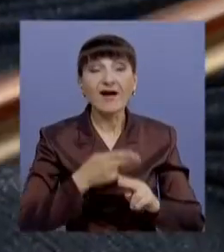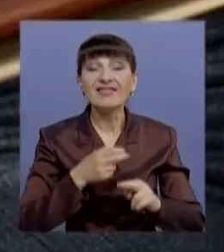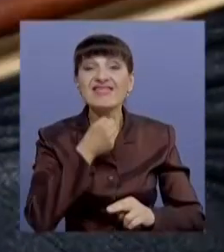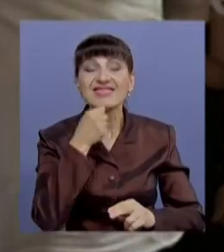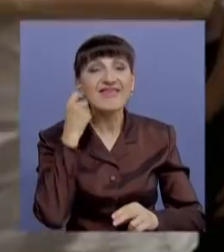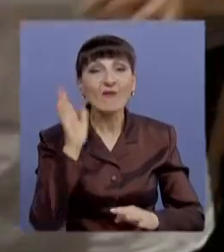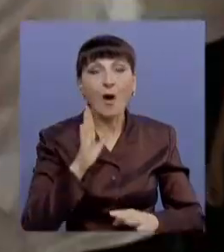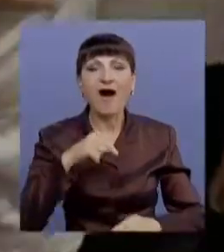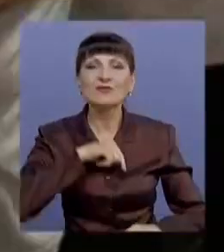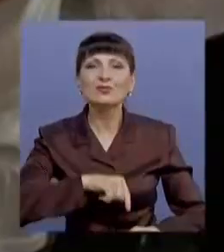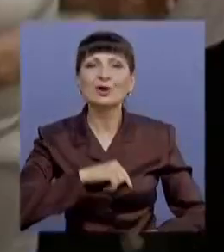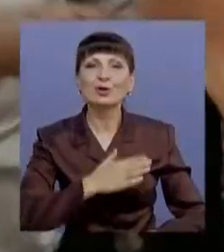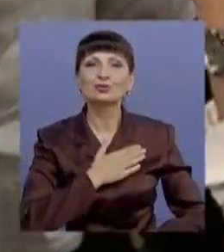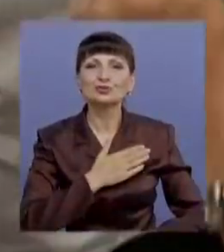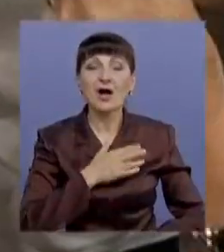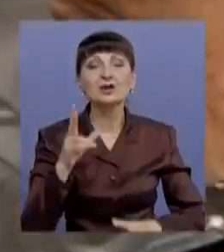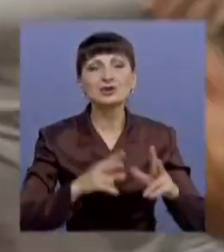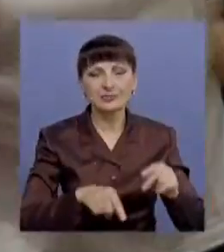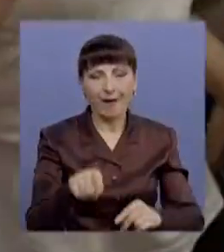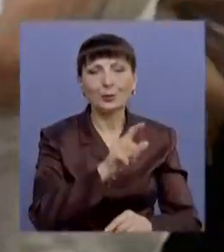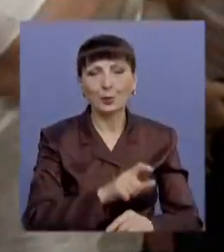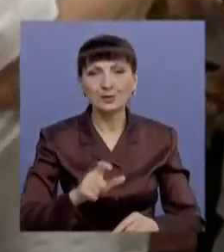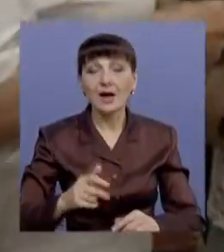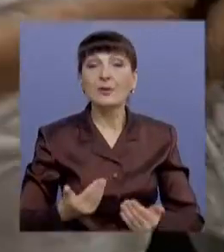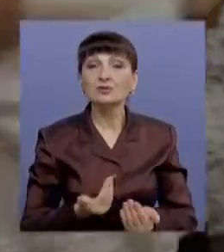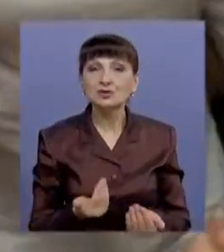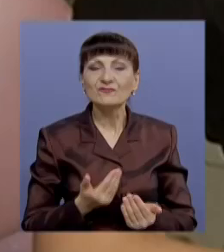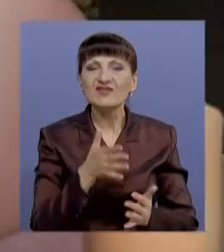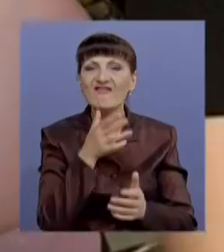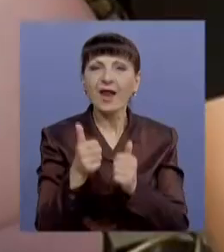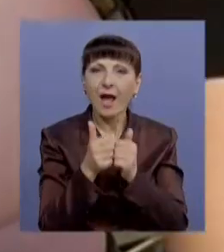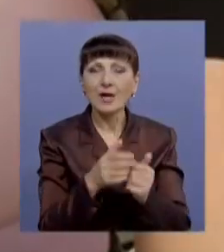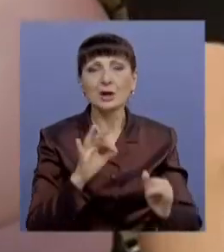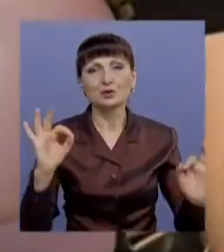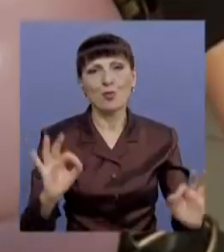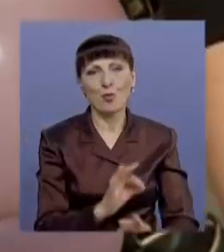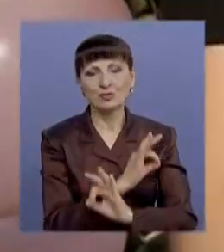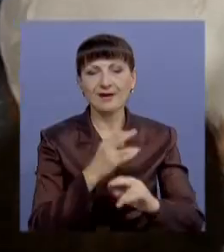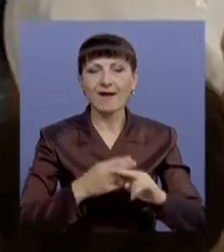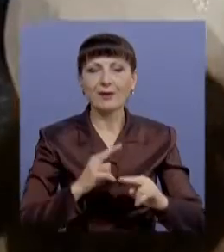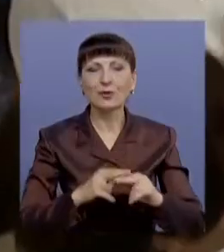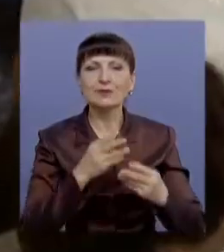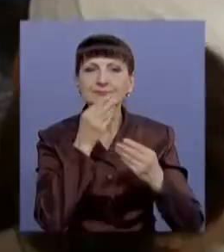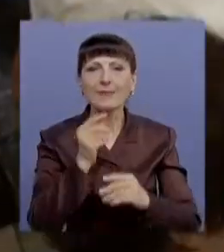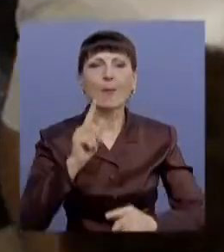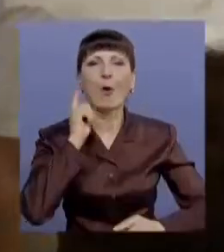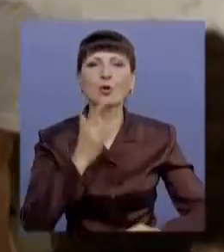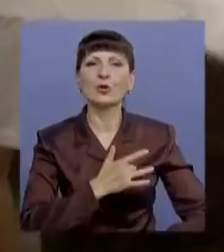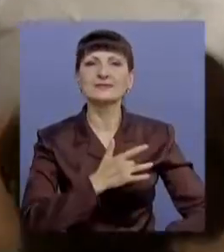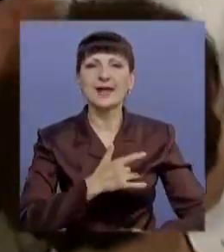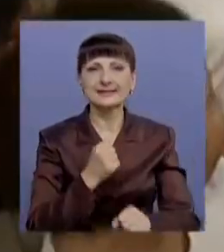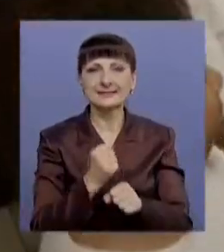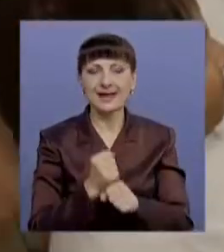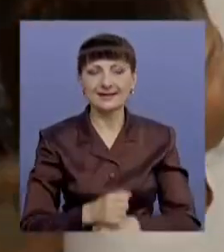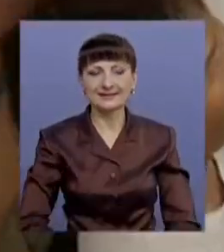а состояние души. Так считают активные старики. Поэтому живут в ногу со временем и с музыкой, которая молодит их сердца.